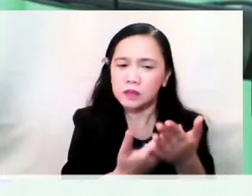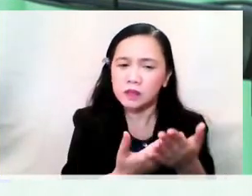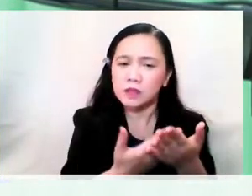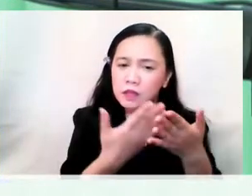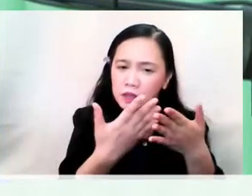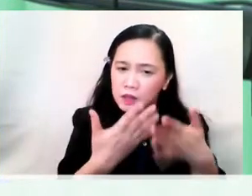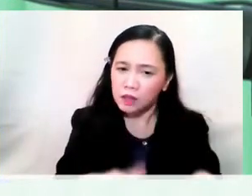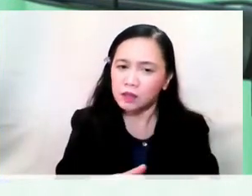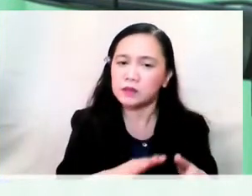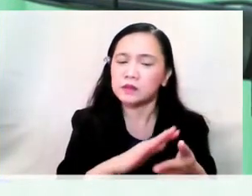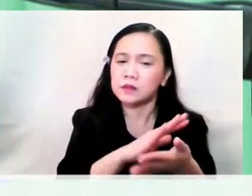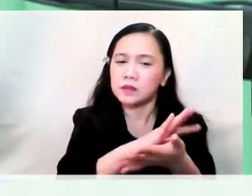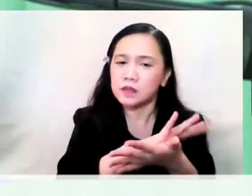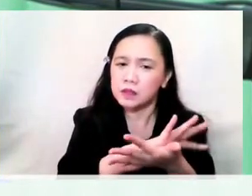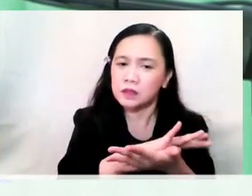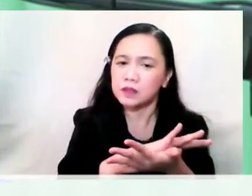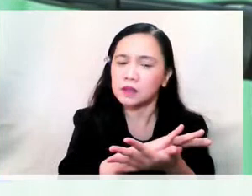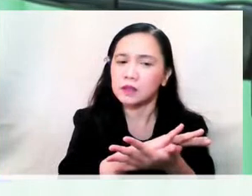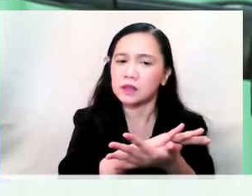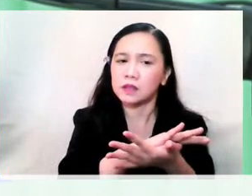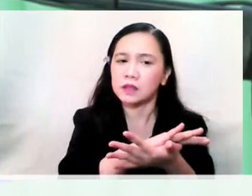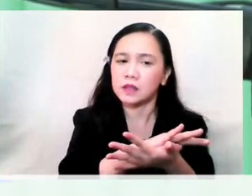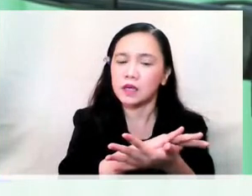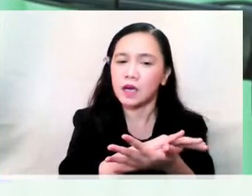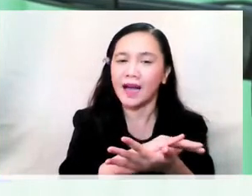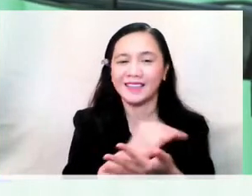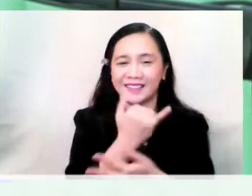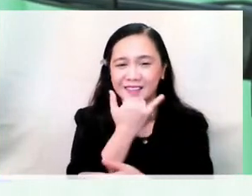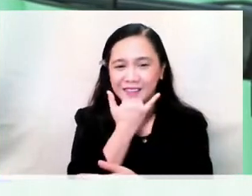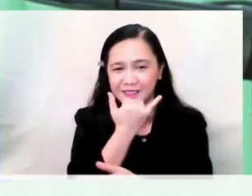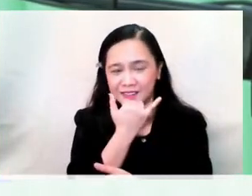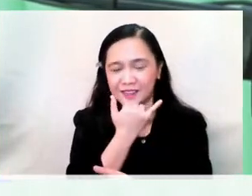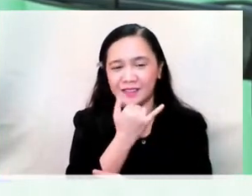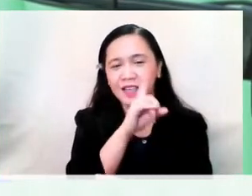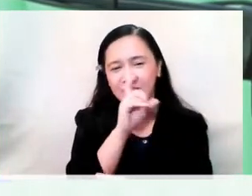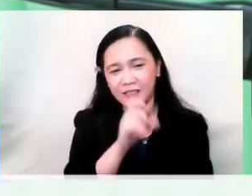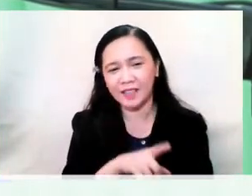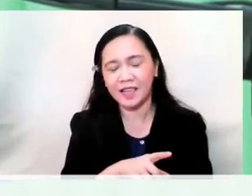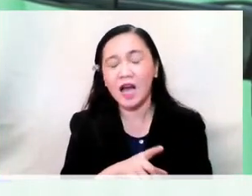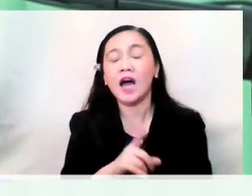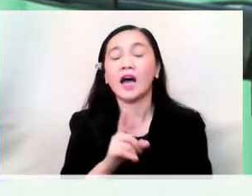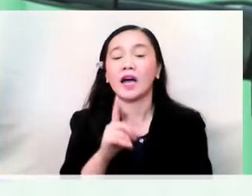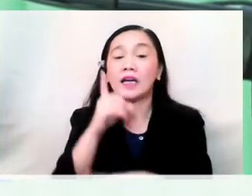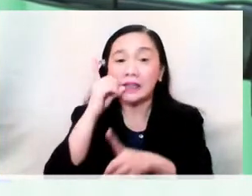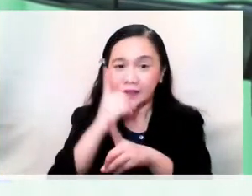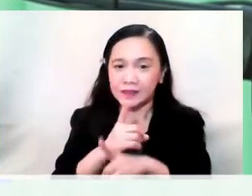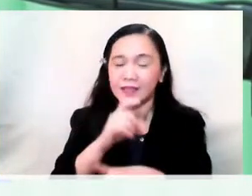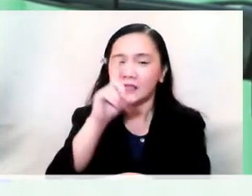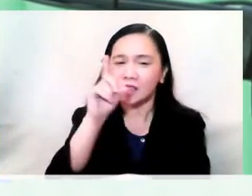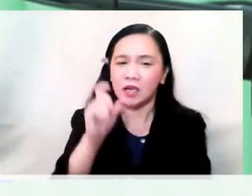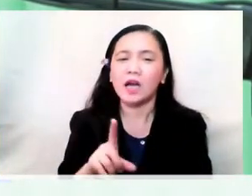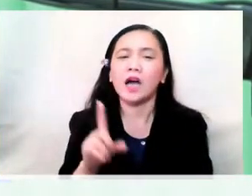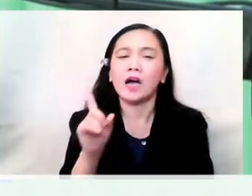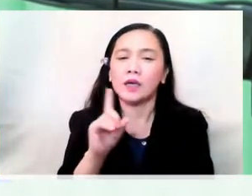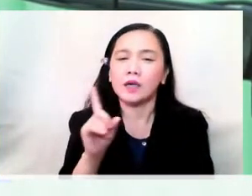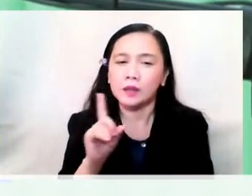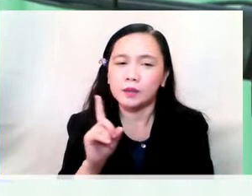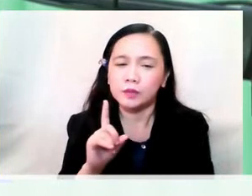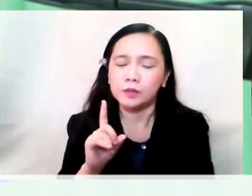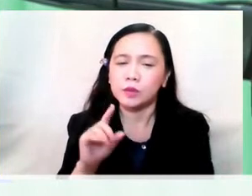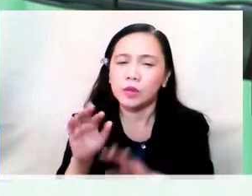pandemya? Ah, mali pala yung tanong. Ang tamang tanong, anong klaseng mundo